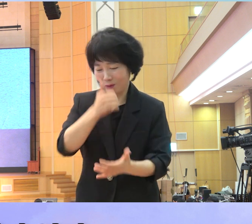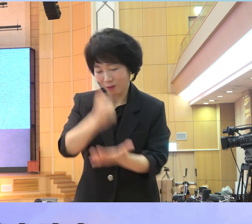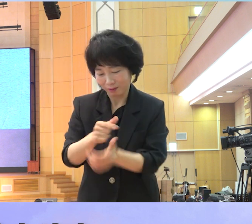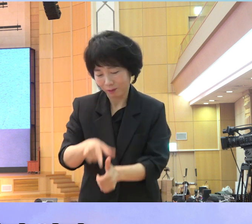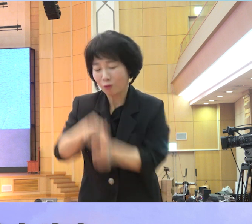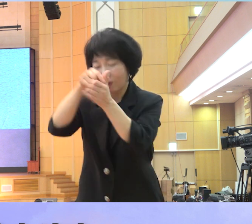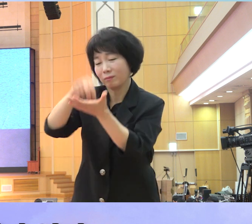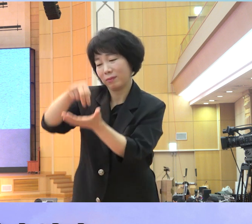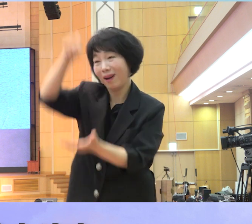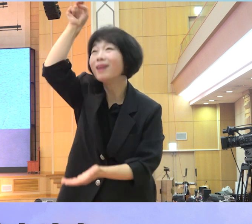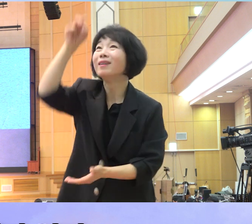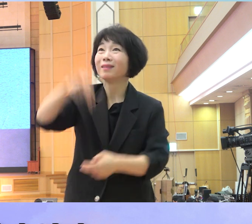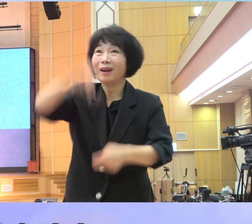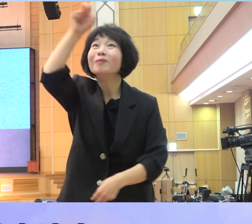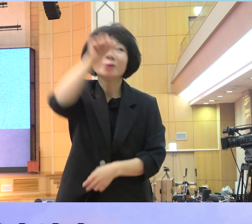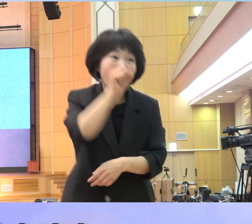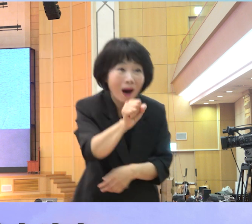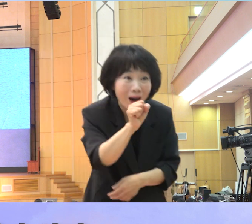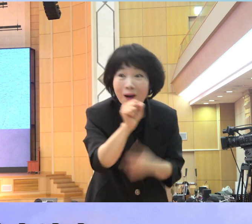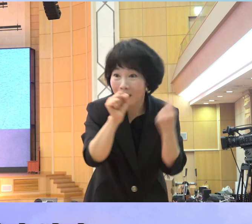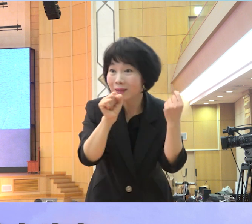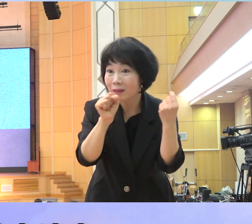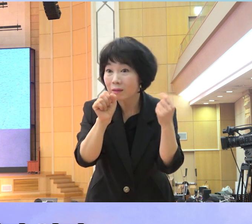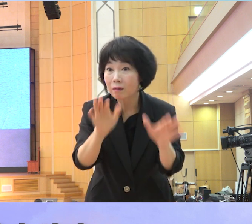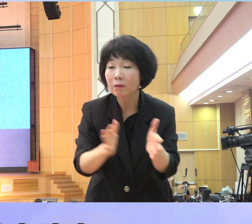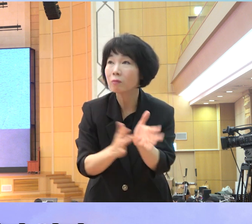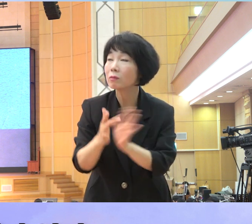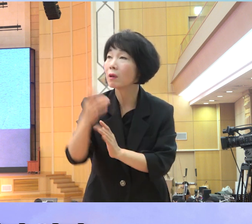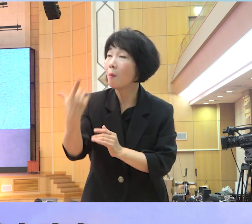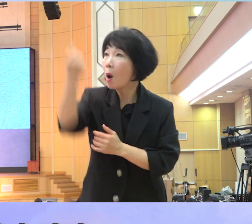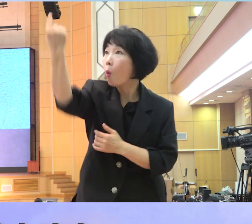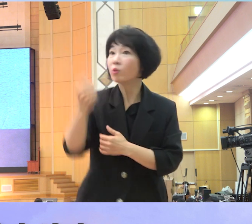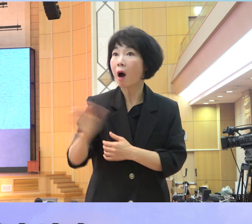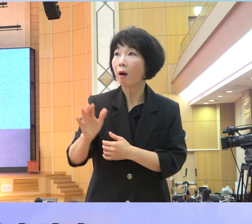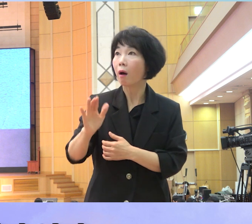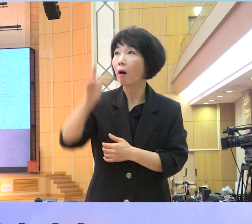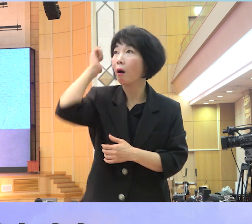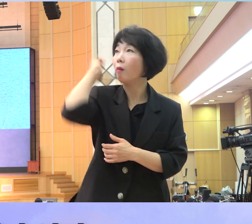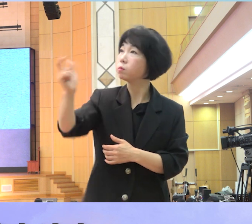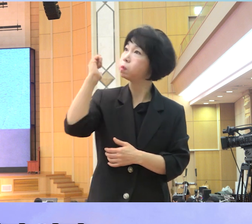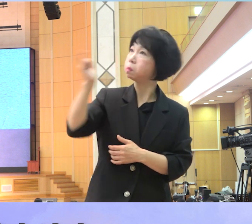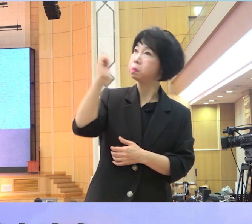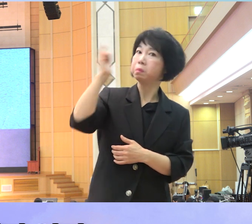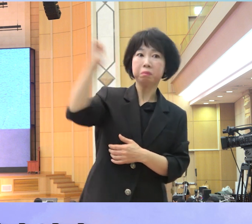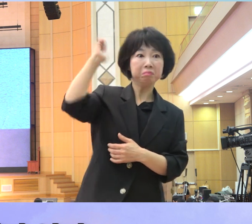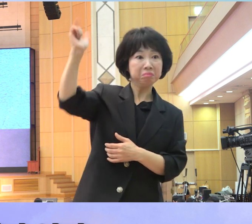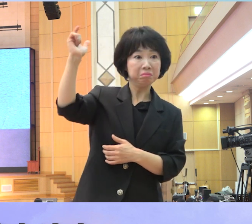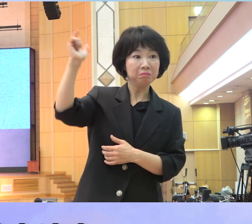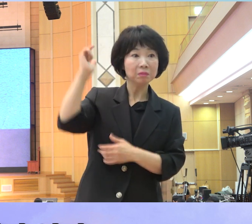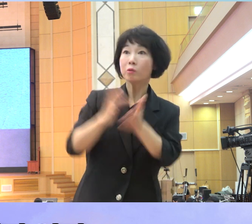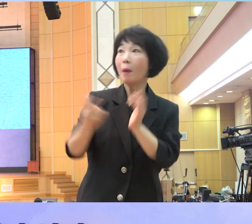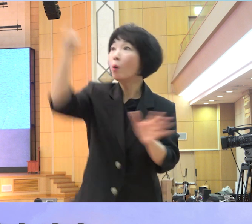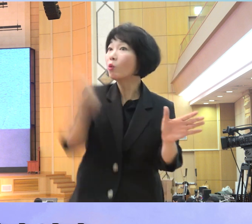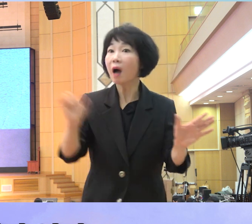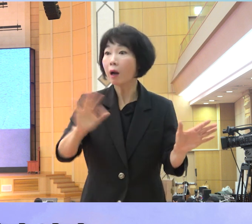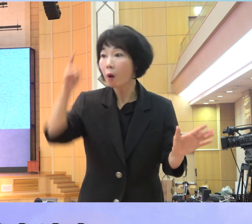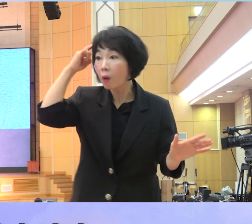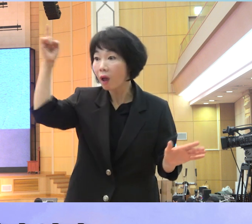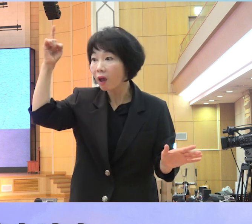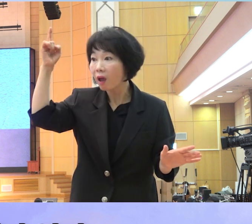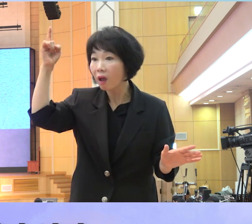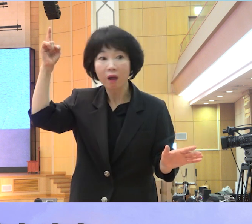그런데 예수님이 왜 이렇게 빨리 속히 안 오시는 것 같아요? 많은 사람들을 구원시키려고 당장 내려가서